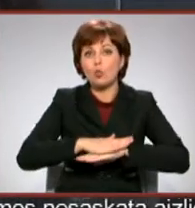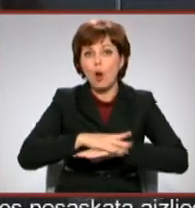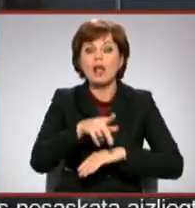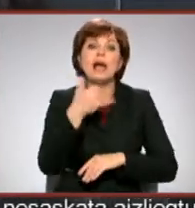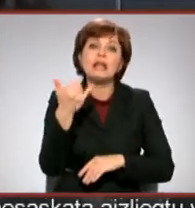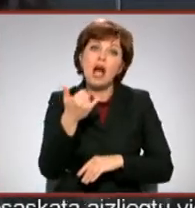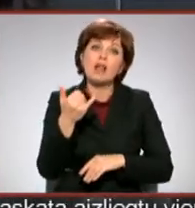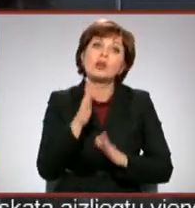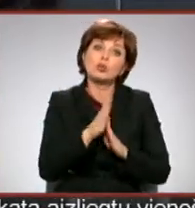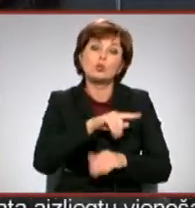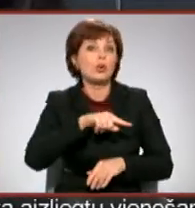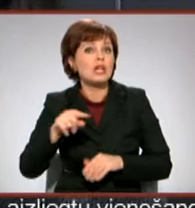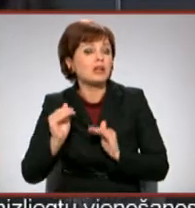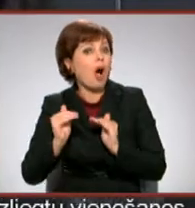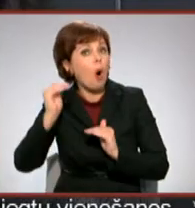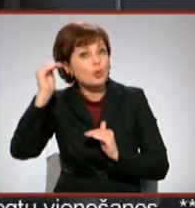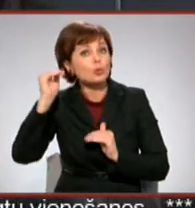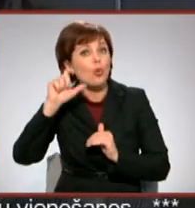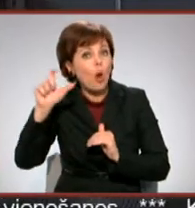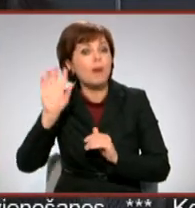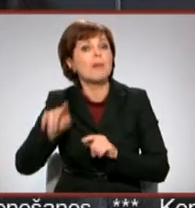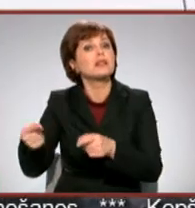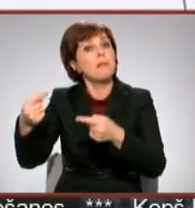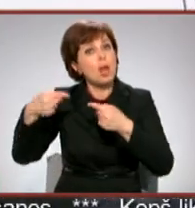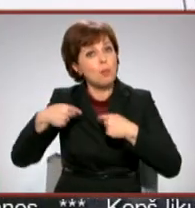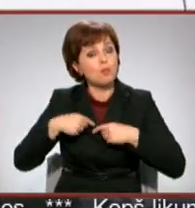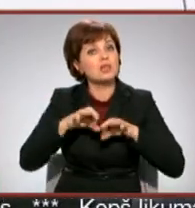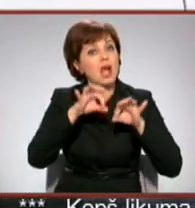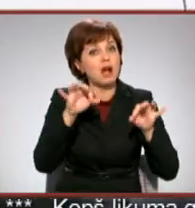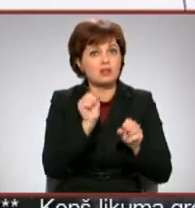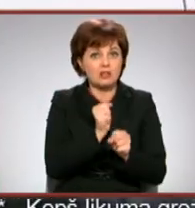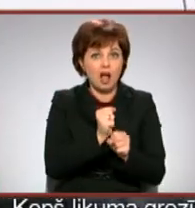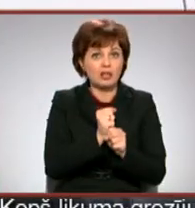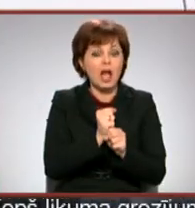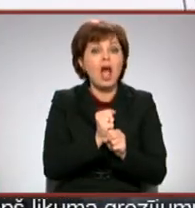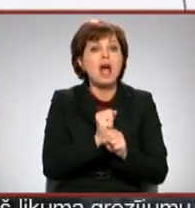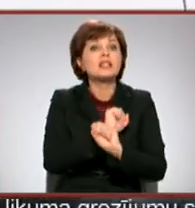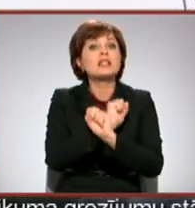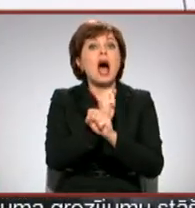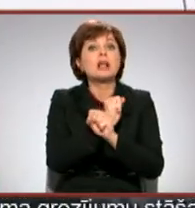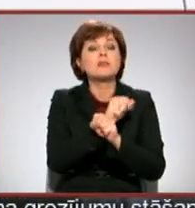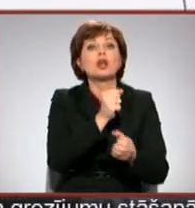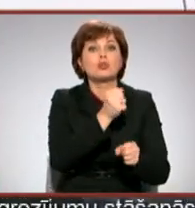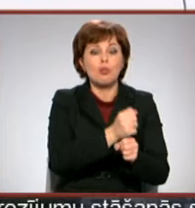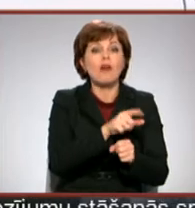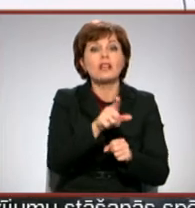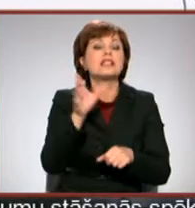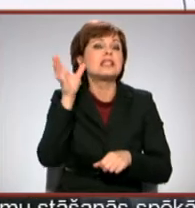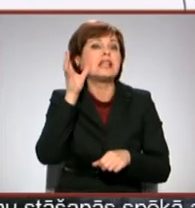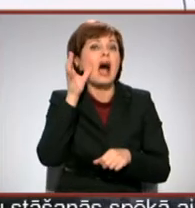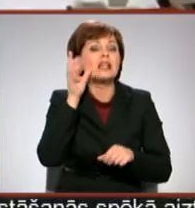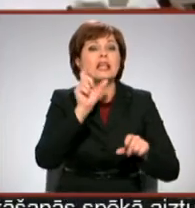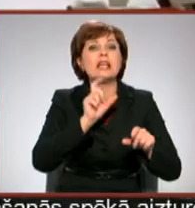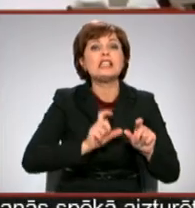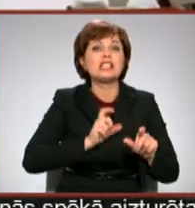aizietu mācīties uz tām augstskolām un pēc tam nāktu pie mums strādāt. Salspils nodā bāzējas 4 zinātniskie institūti, un lai